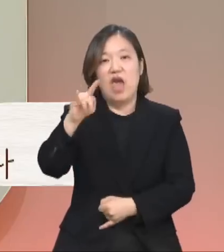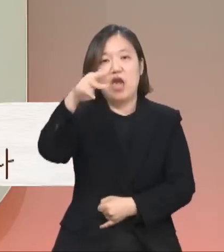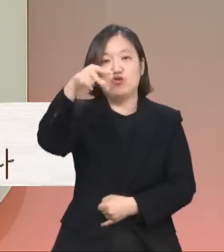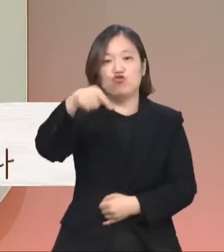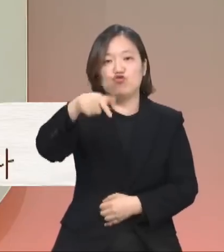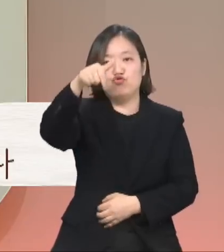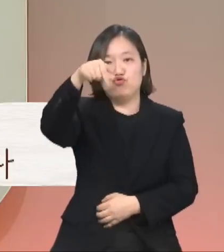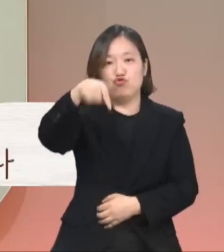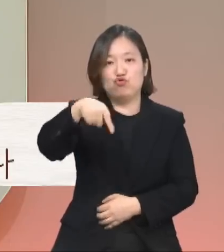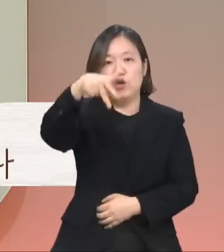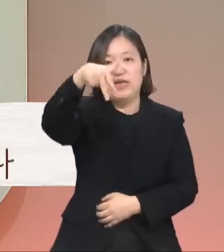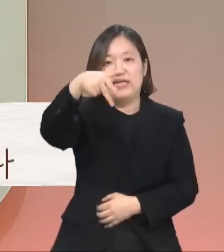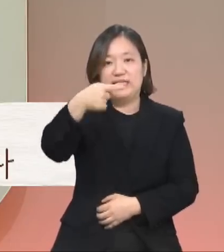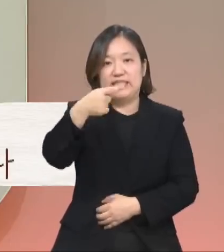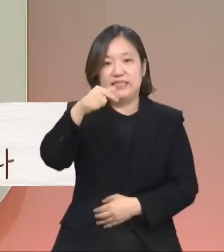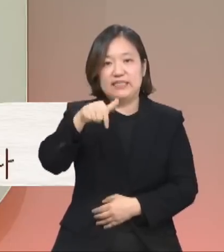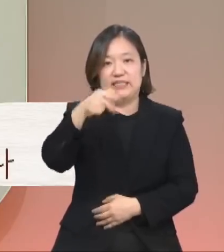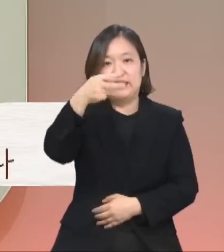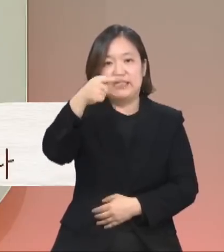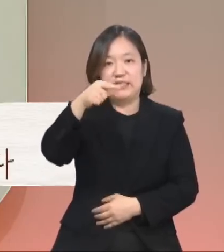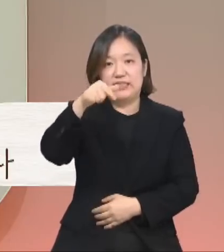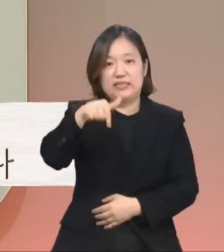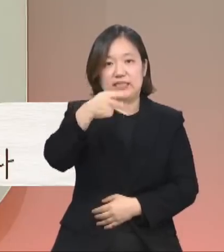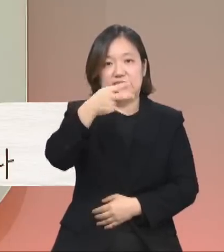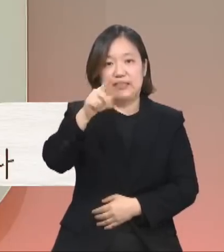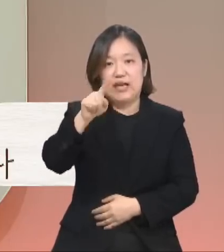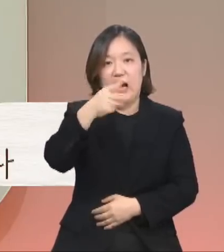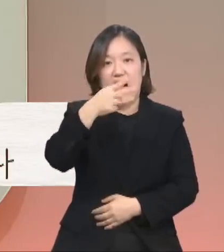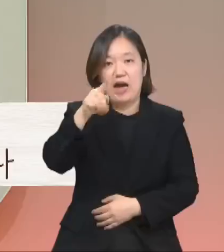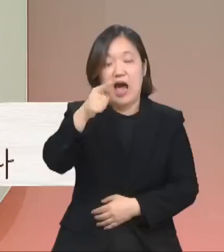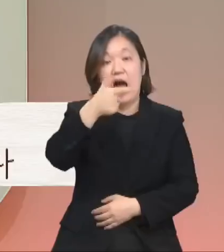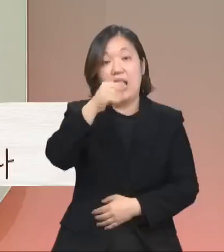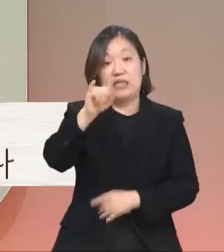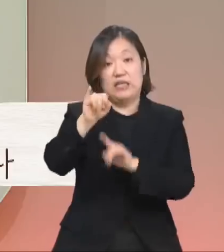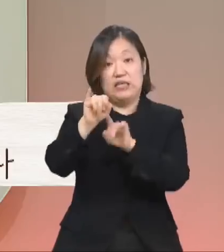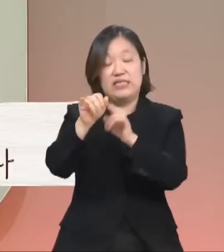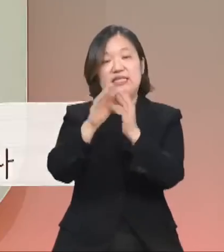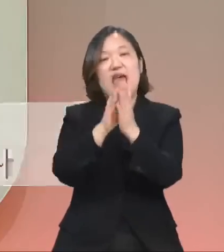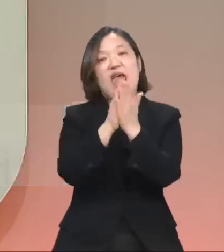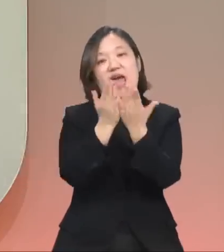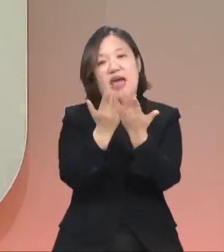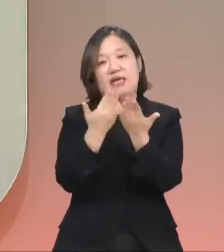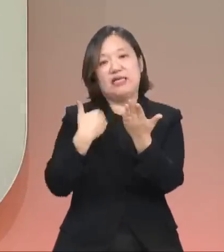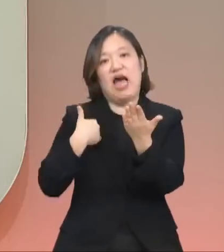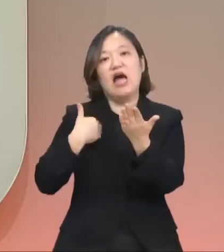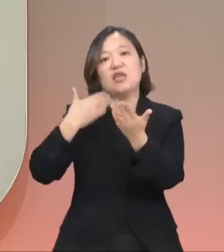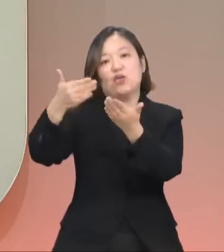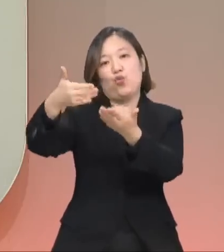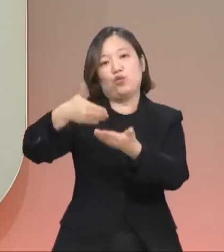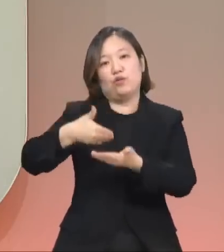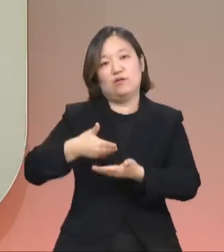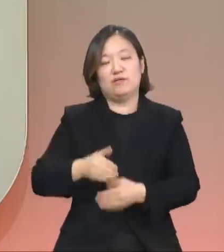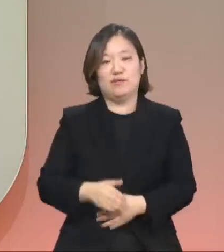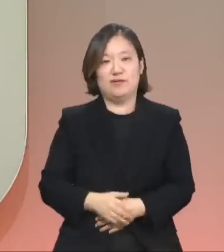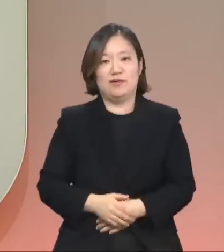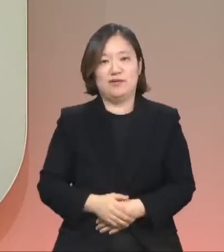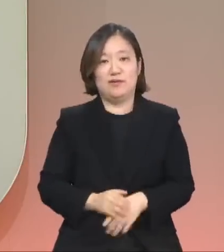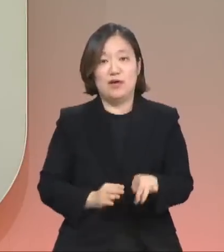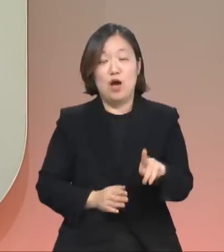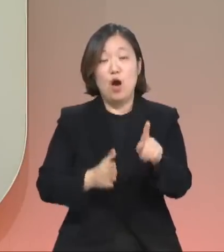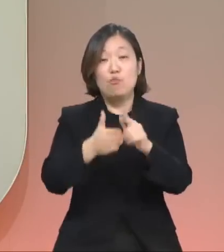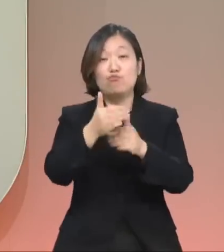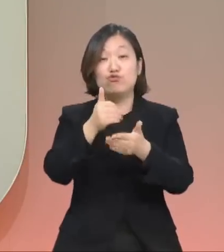다란이라는 책을 가져왔습니다 그 우리 부처님 경전에 있는 수많은 다라니 주문